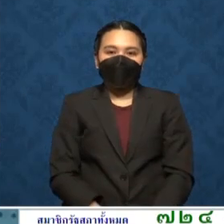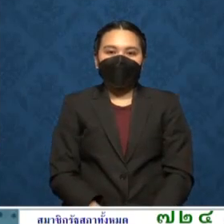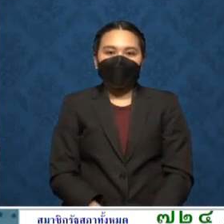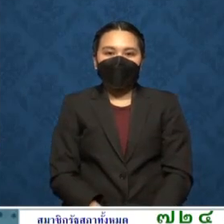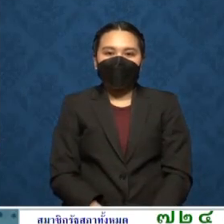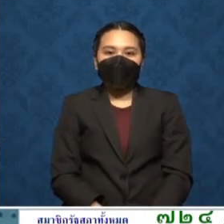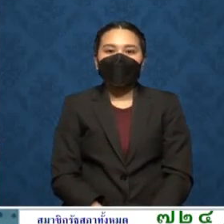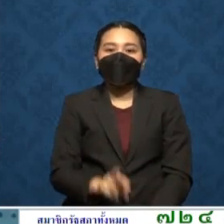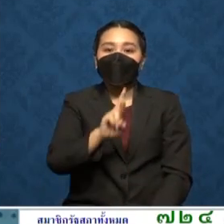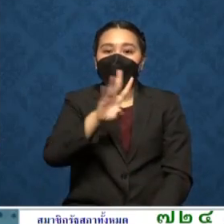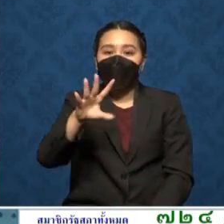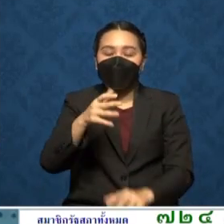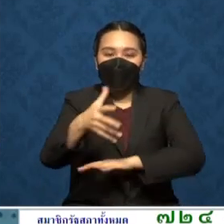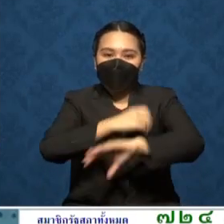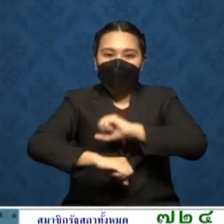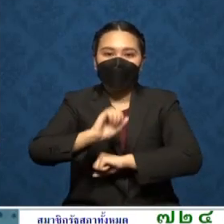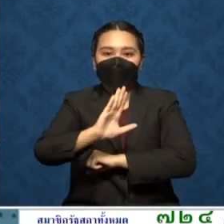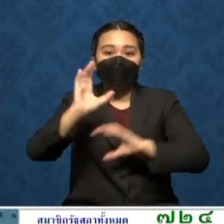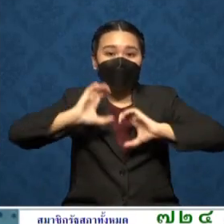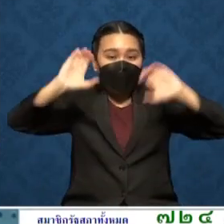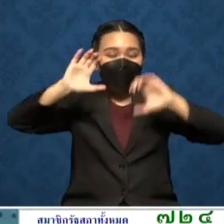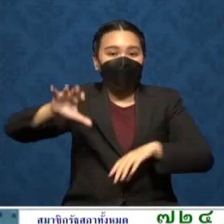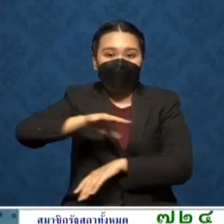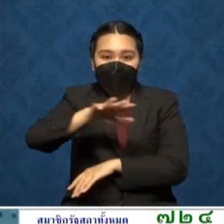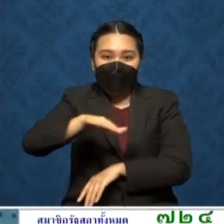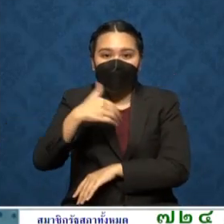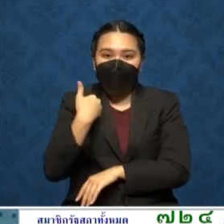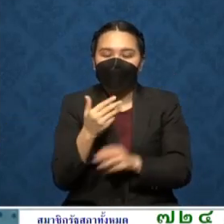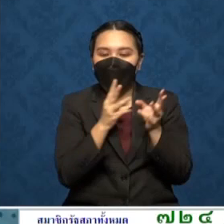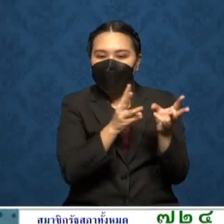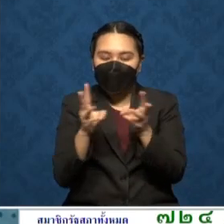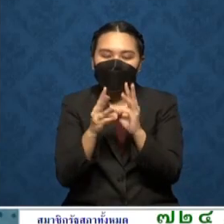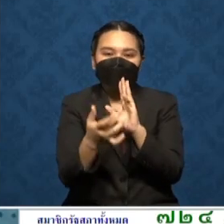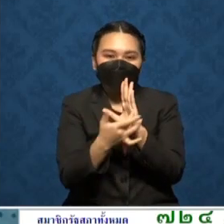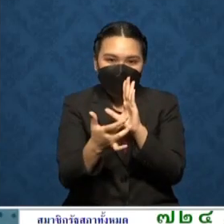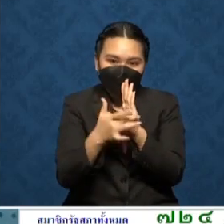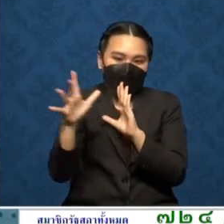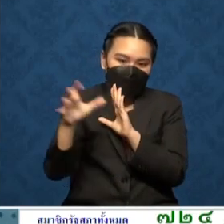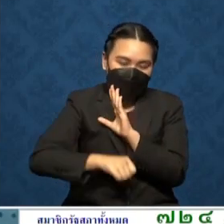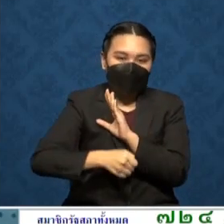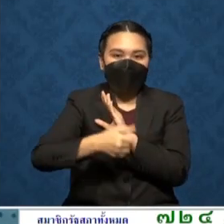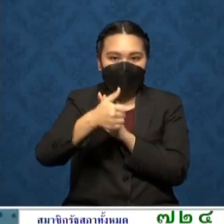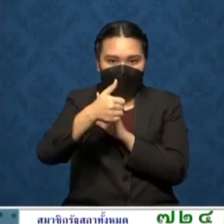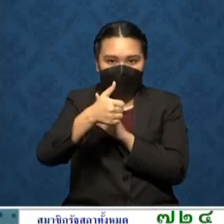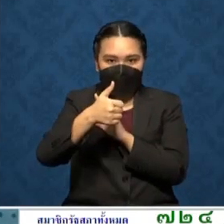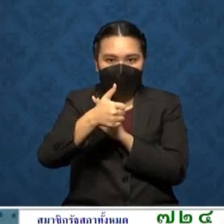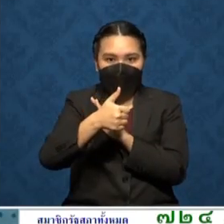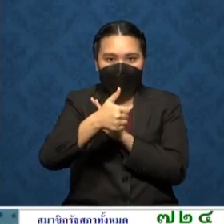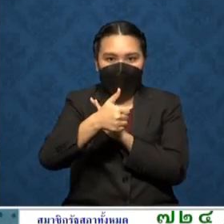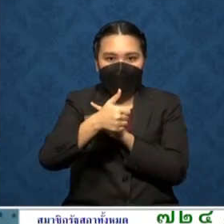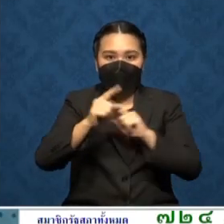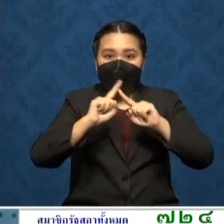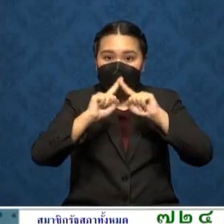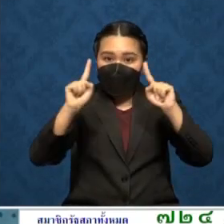ราชการทั่วไปนั้นให้นำเอาวิธีการทางอิเล็กทรอนิกส์มาใช้จ จะยกเว้นก็เฉพาะ2หลัก